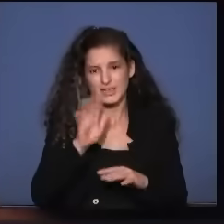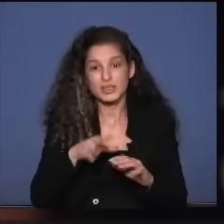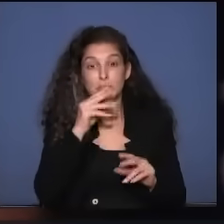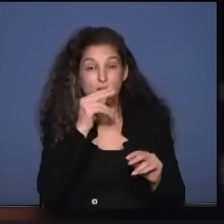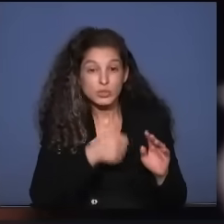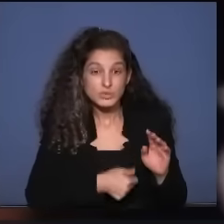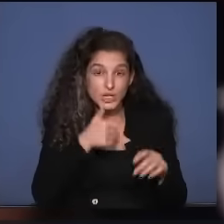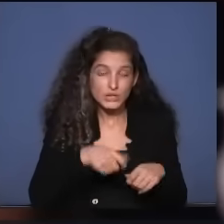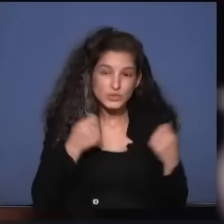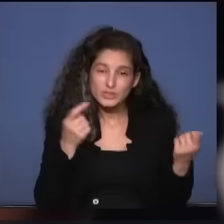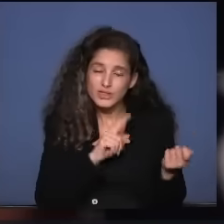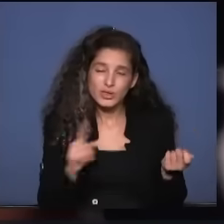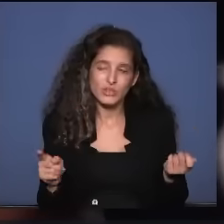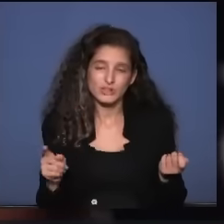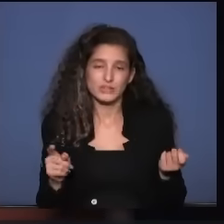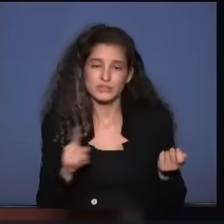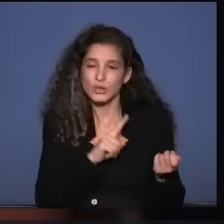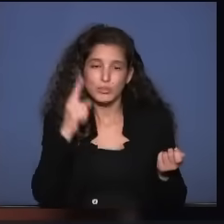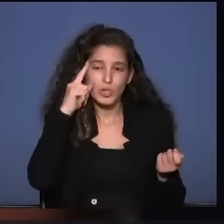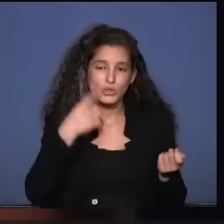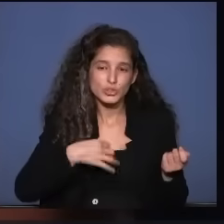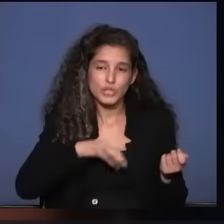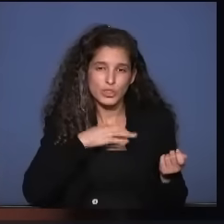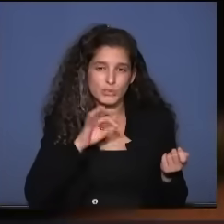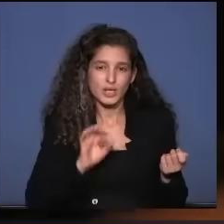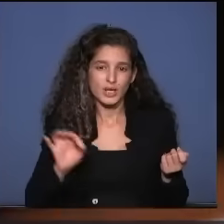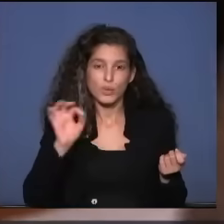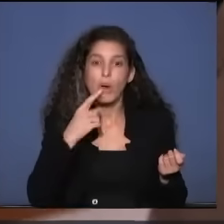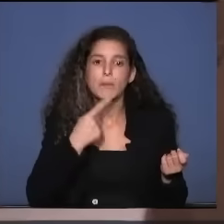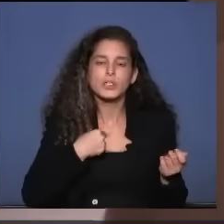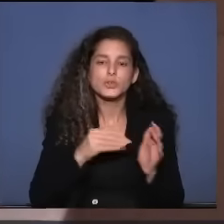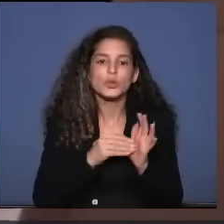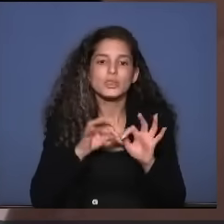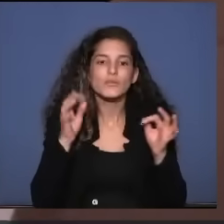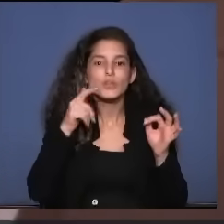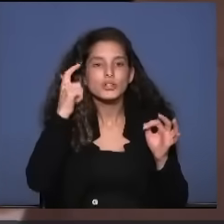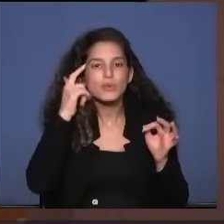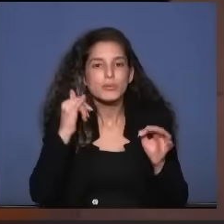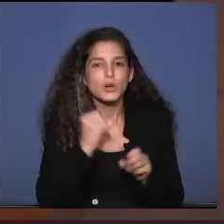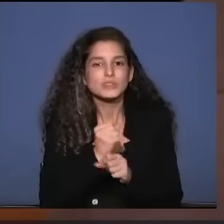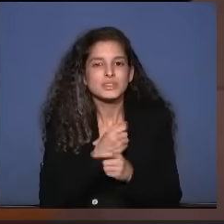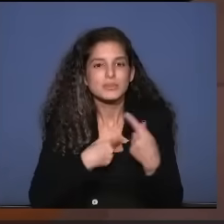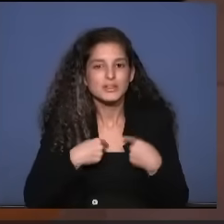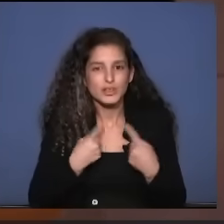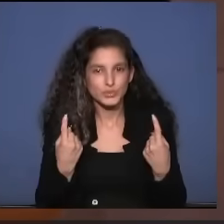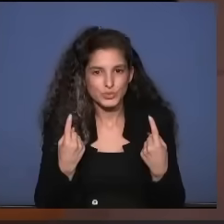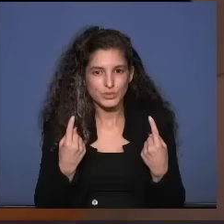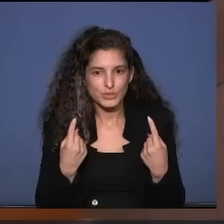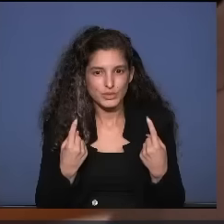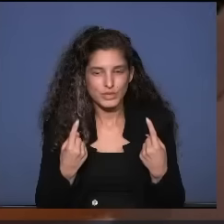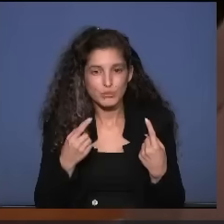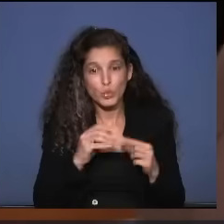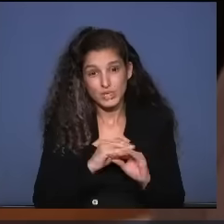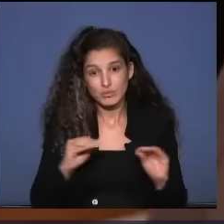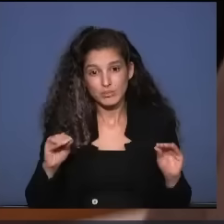החינוך, זה לא בראש שלנו בכלל. הוא אמר לנו שעוד לא התחילו בכלל לחשוב על מה עושים איתם. אבל